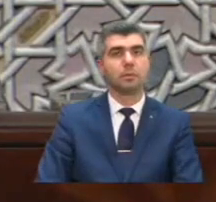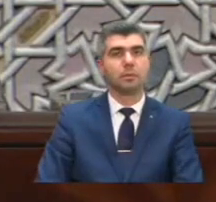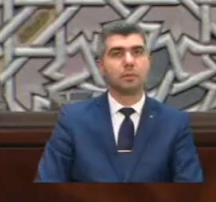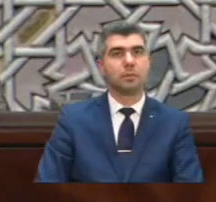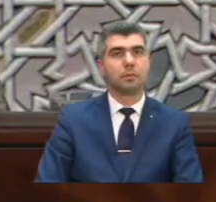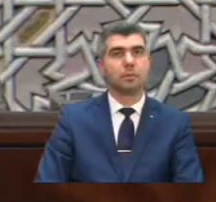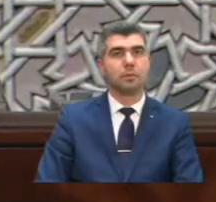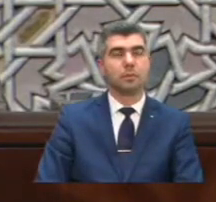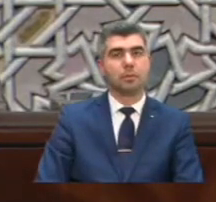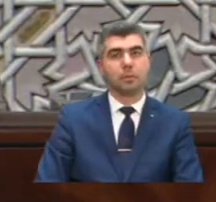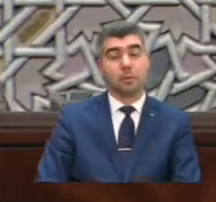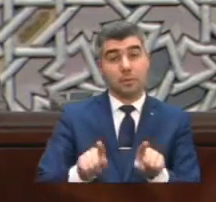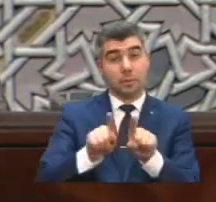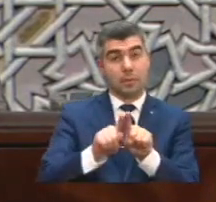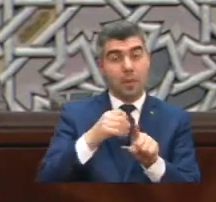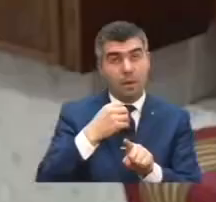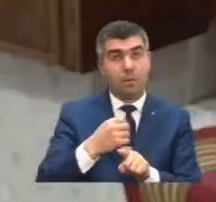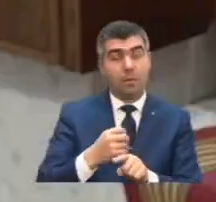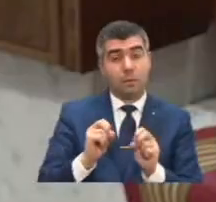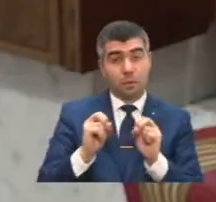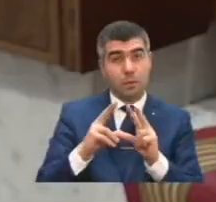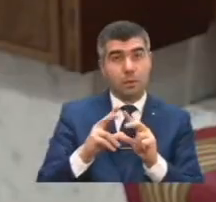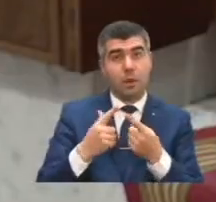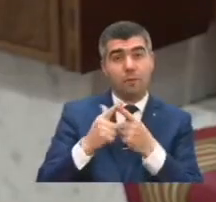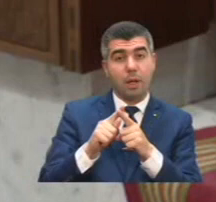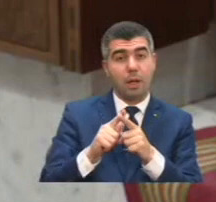بطبيعة الحال راه تيمكن الانسان يطلب اللي بغى،